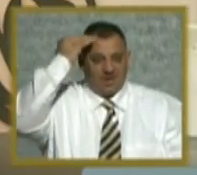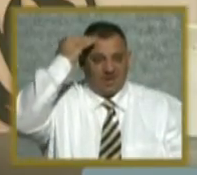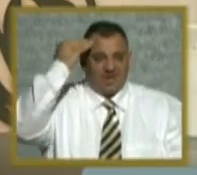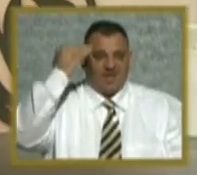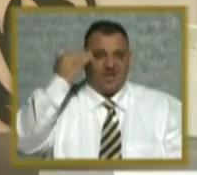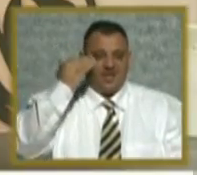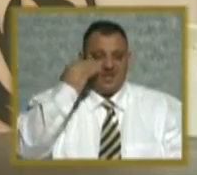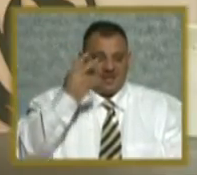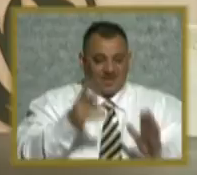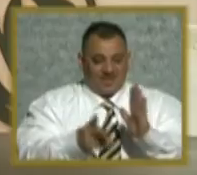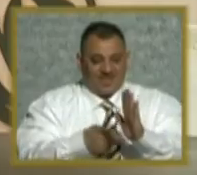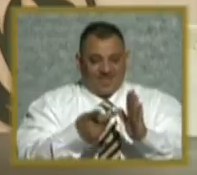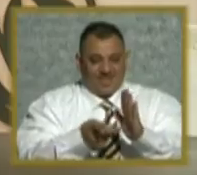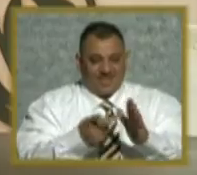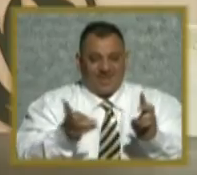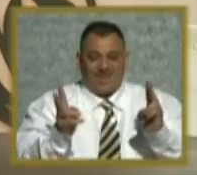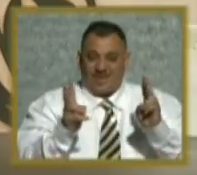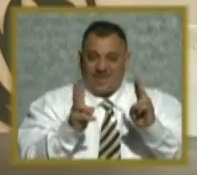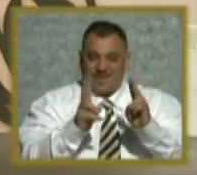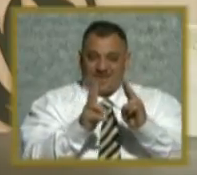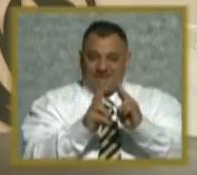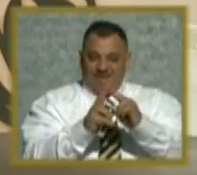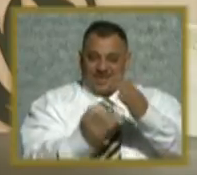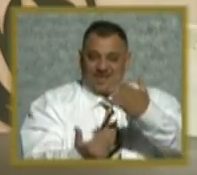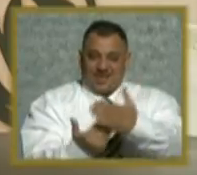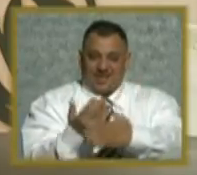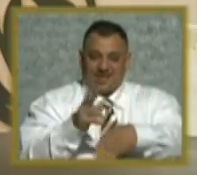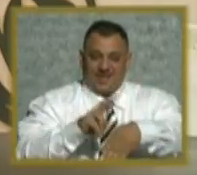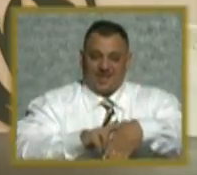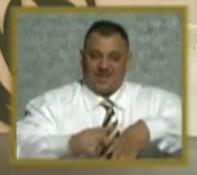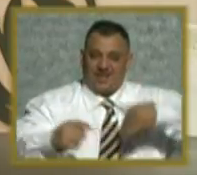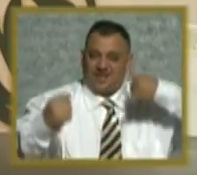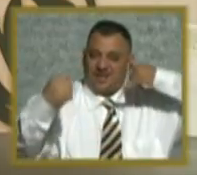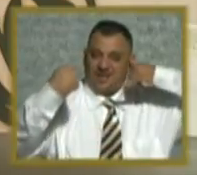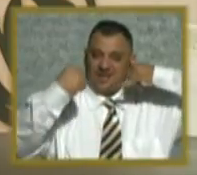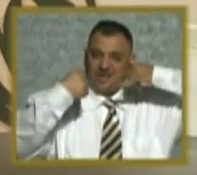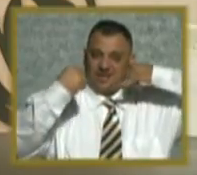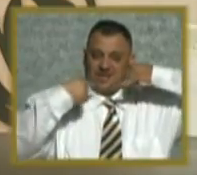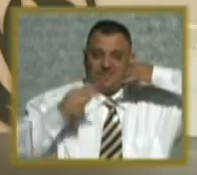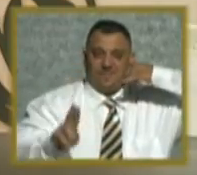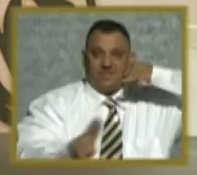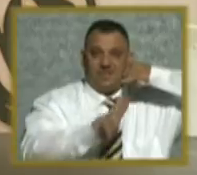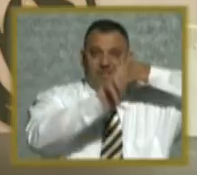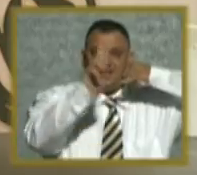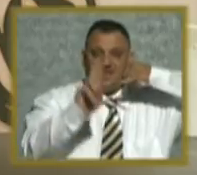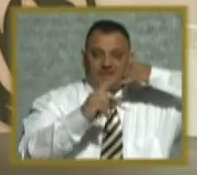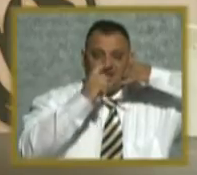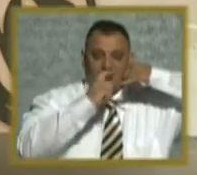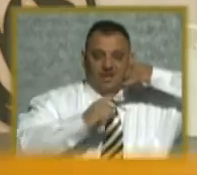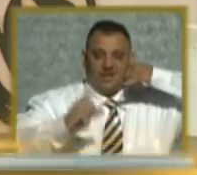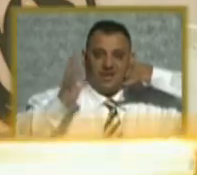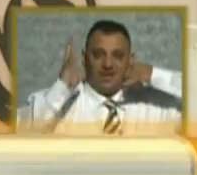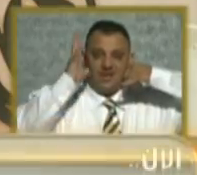المشاهدون والأخوات المشاهدات في كل مكان إلى هذا اللقاء المتجدد من برنامجكم، والذي نستقبل فيه اتصالاتكم